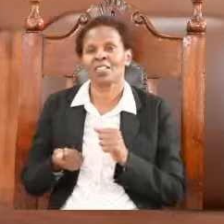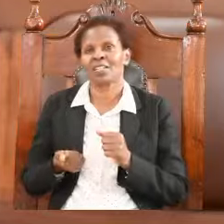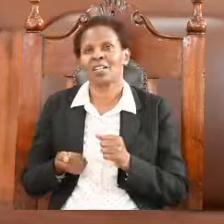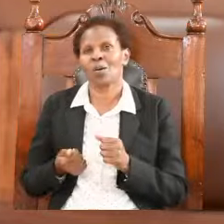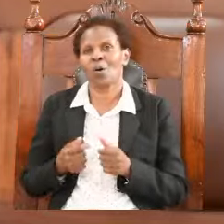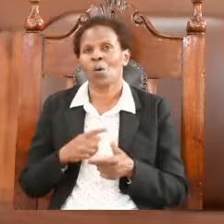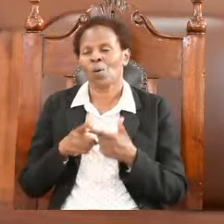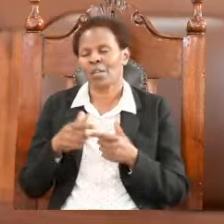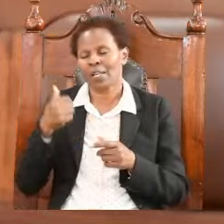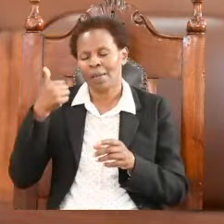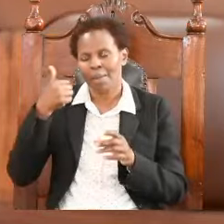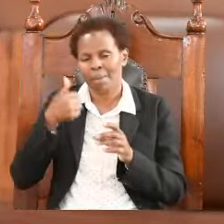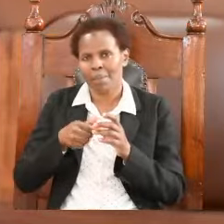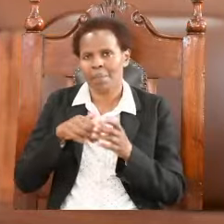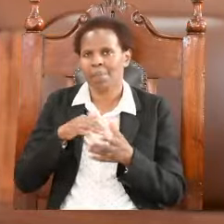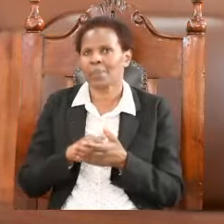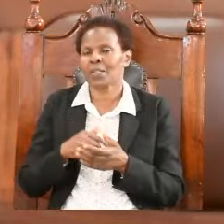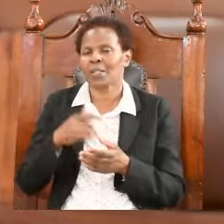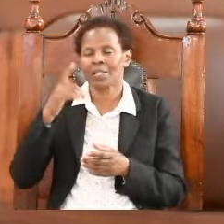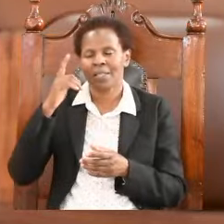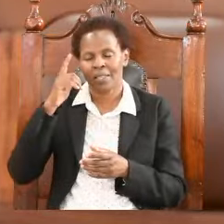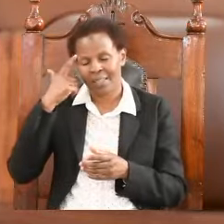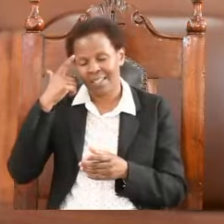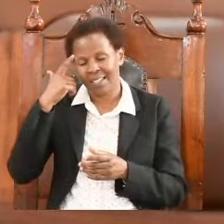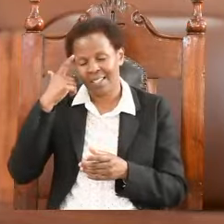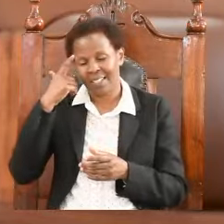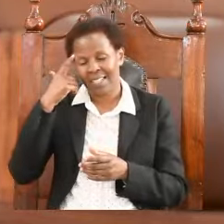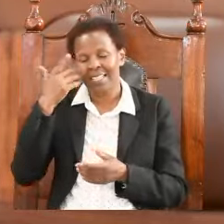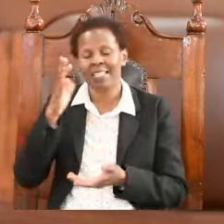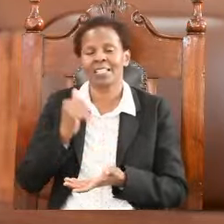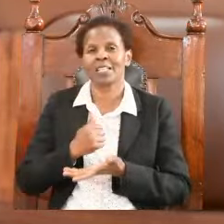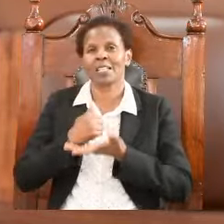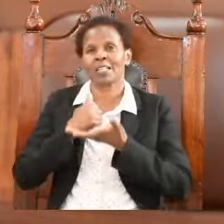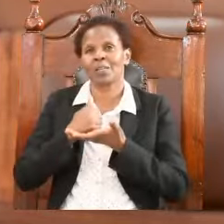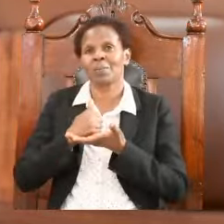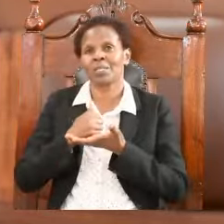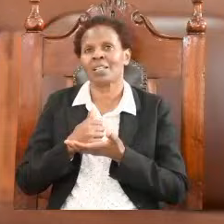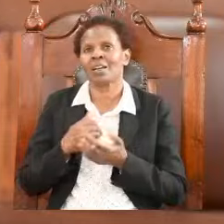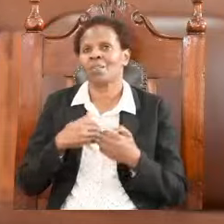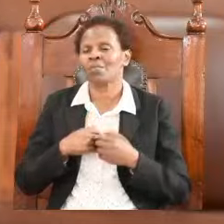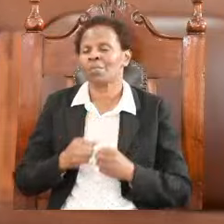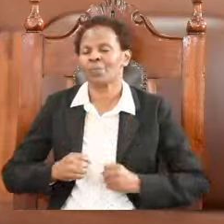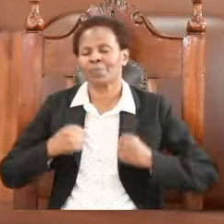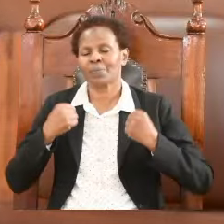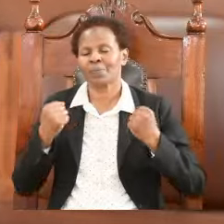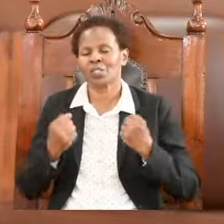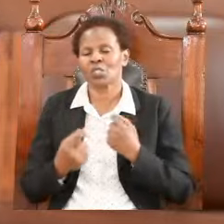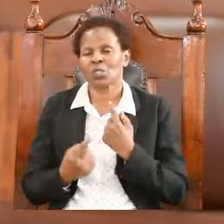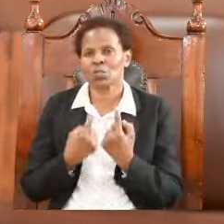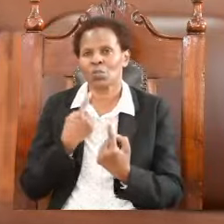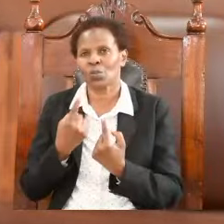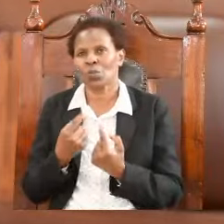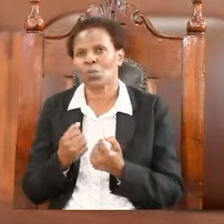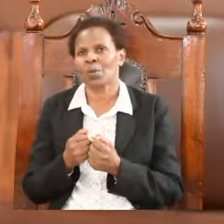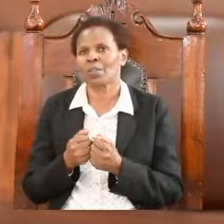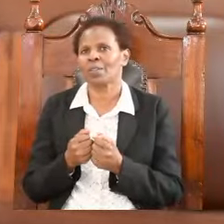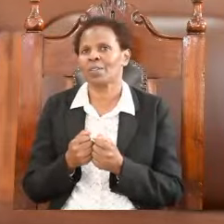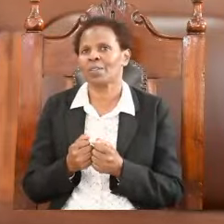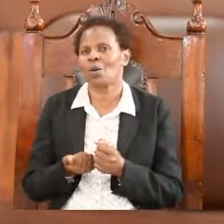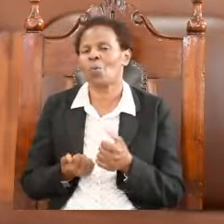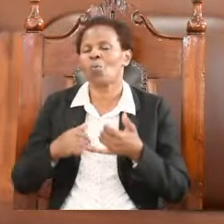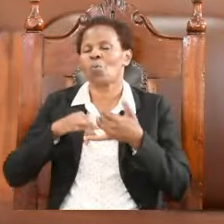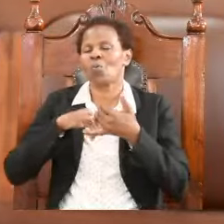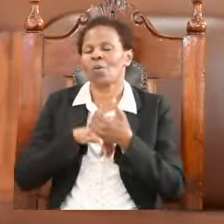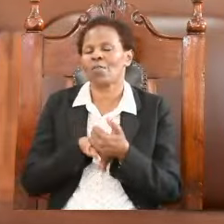riria aririkanire uguo agiciria na Ngai akimuteithia akigia na hinya akiaria na mutumia wa Naaman.